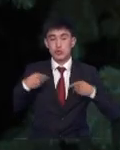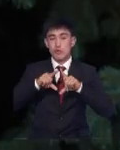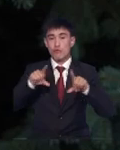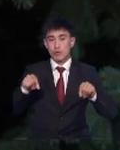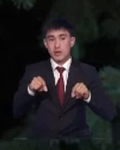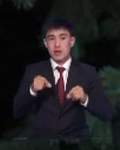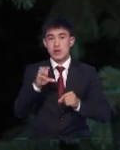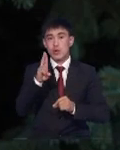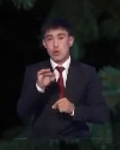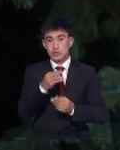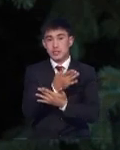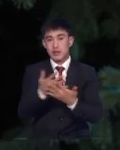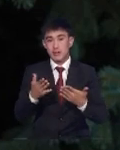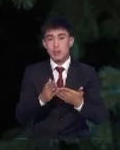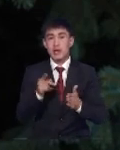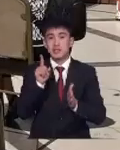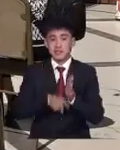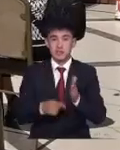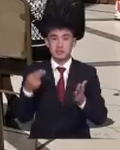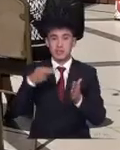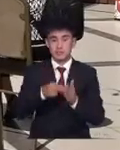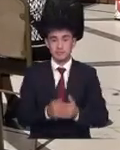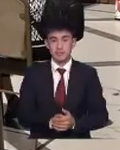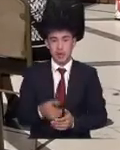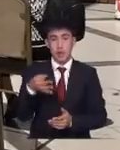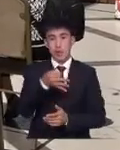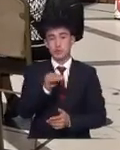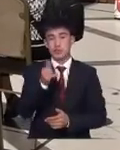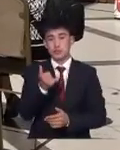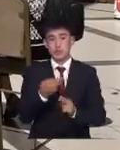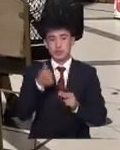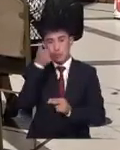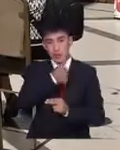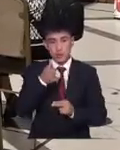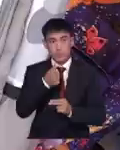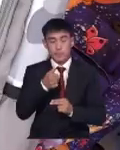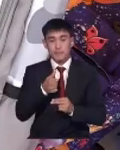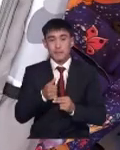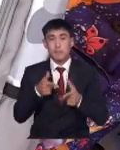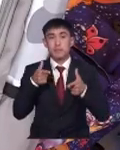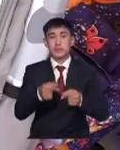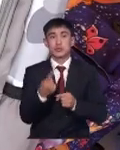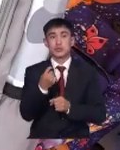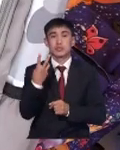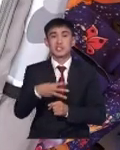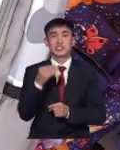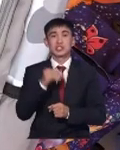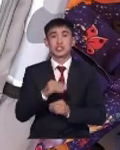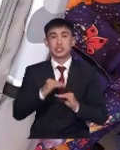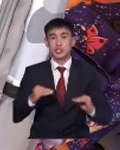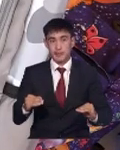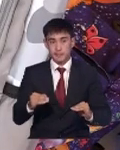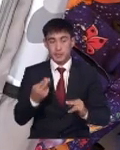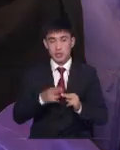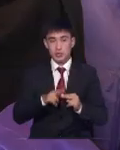и канцелярских товаров по доступным ценам. В области ЖТСУ в этом учебном году порог школы переступили почти 130 тысяч учащихся,